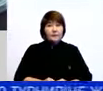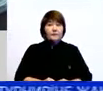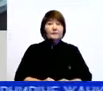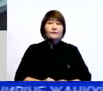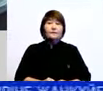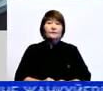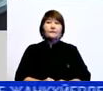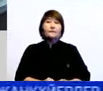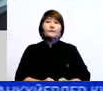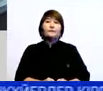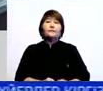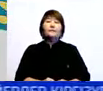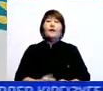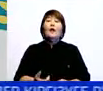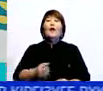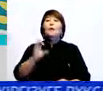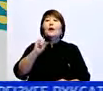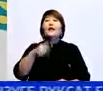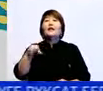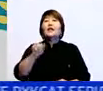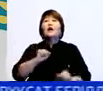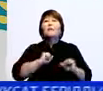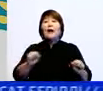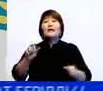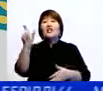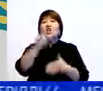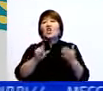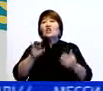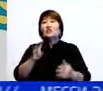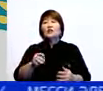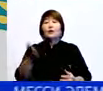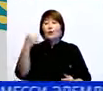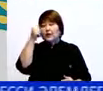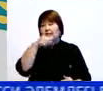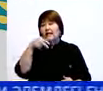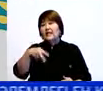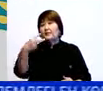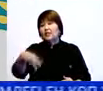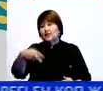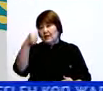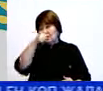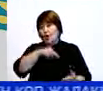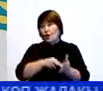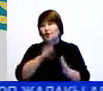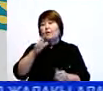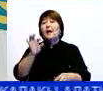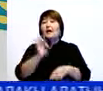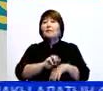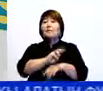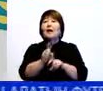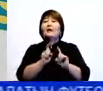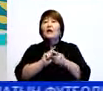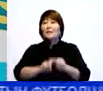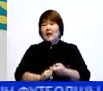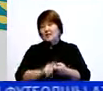Биыл Едіге батыр жырын негізінен өткен жылы 2020 жылы жоспарланған болатын, пандемияға байланысты бір